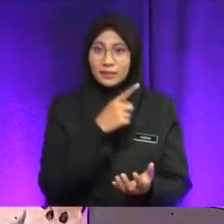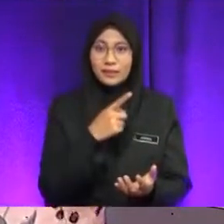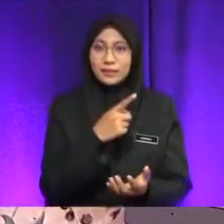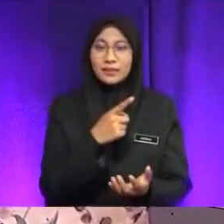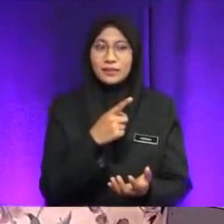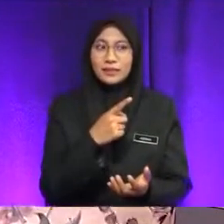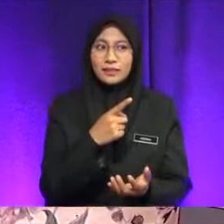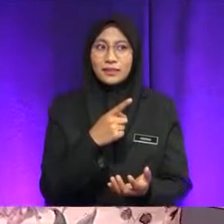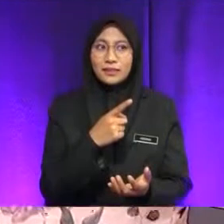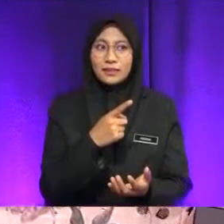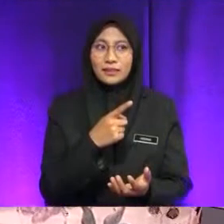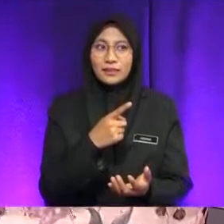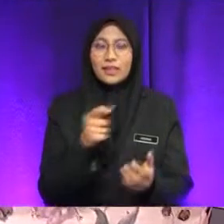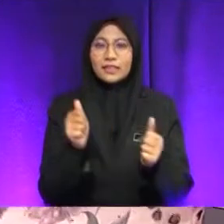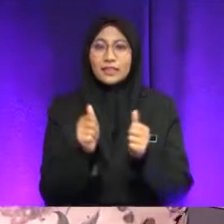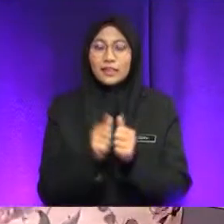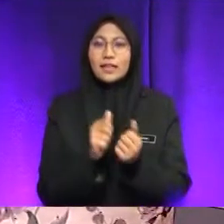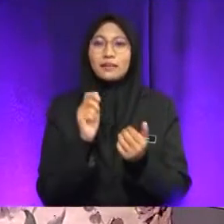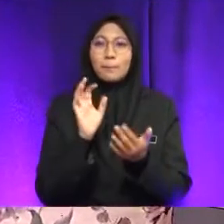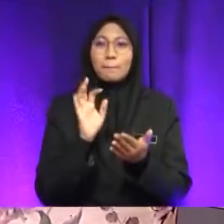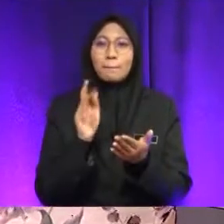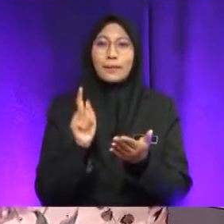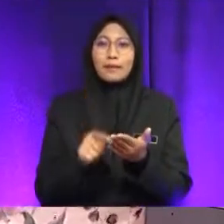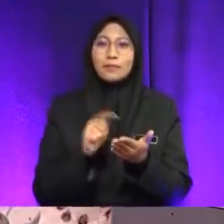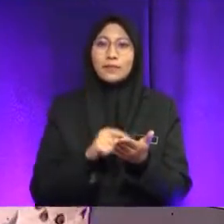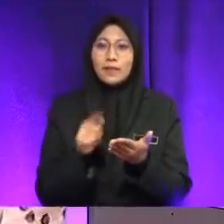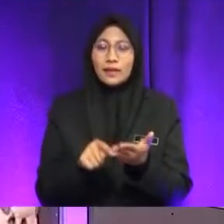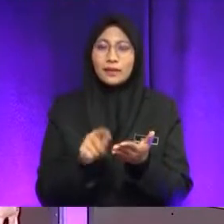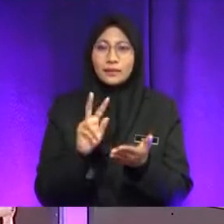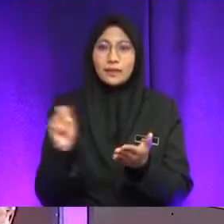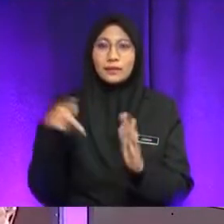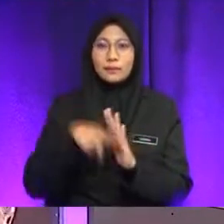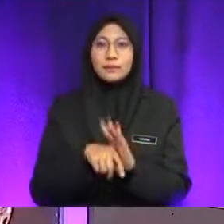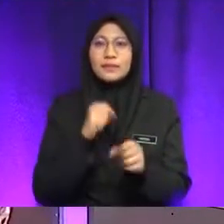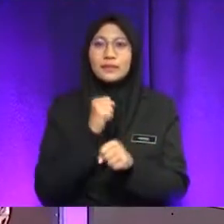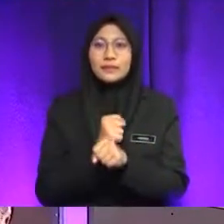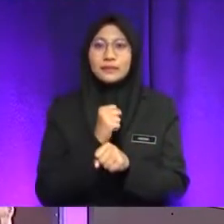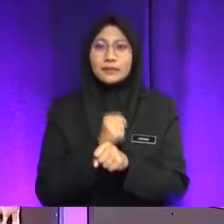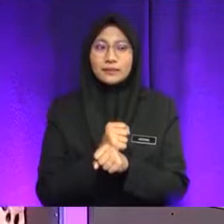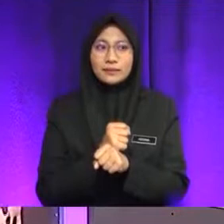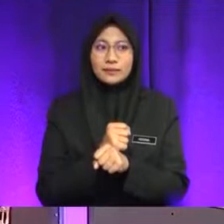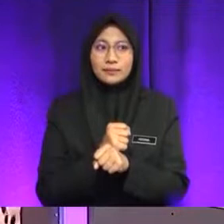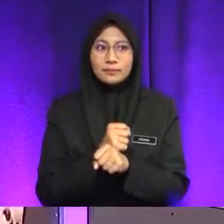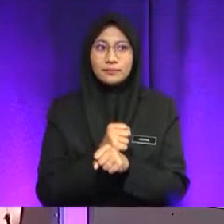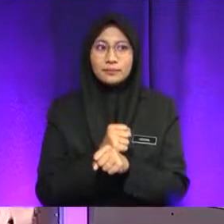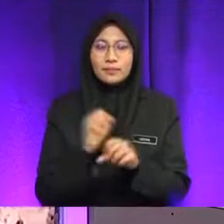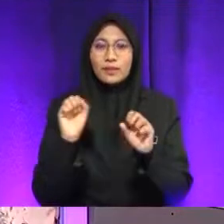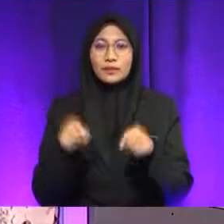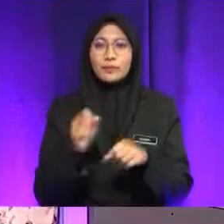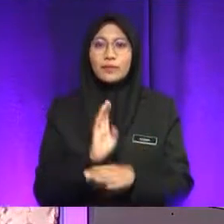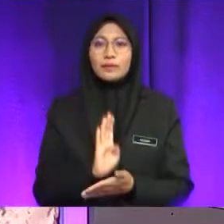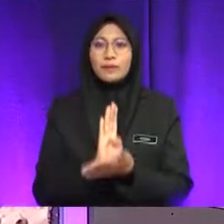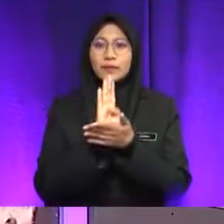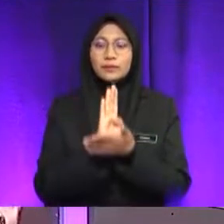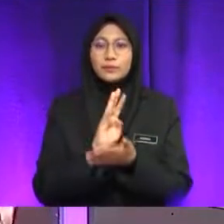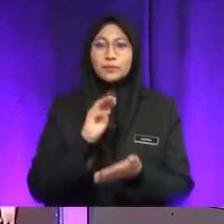THC dengan bilangan pekerja Oke so Apa yang perlu murid gue apabila dibagi macam nih Mantap membantu kita untuk Jawa salad